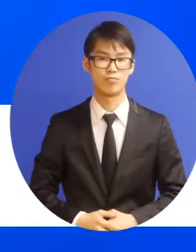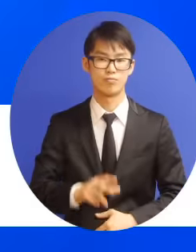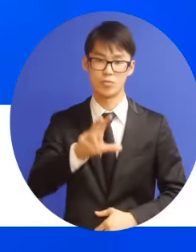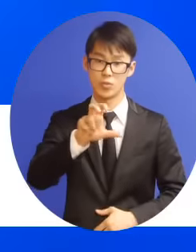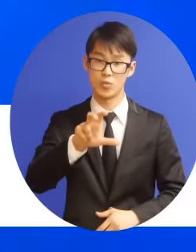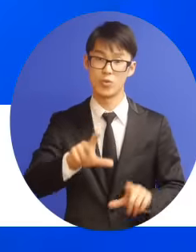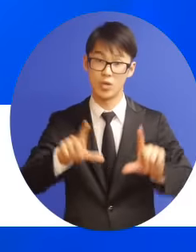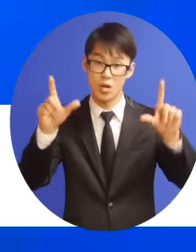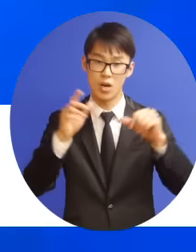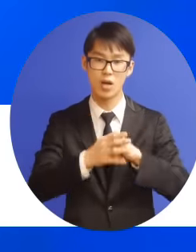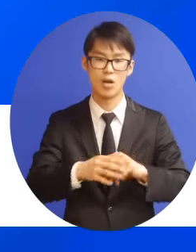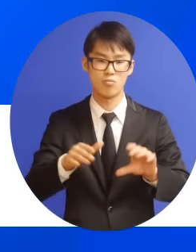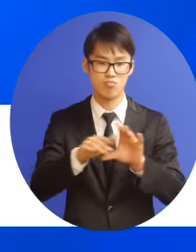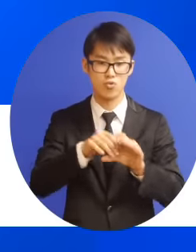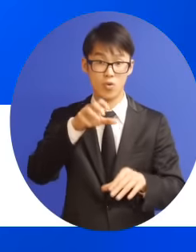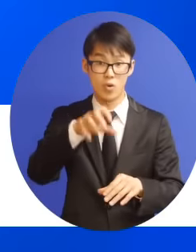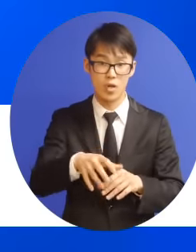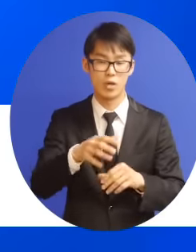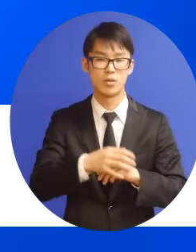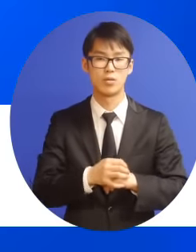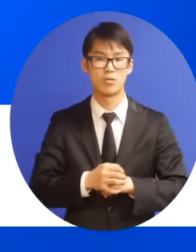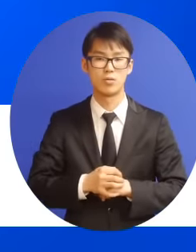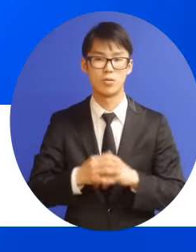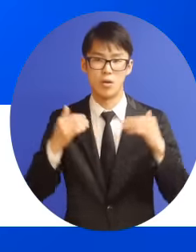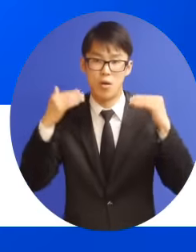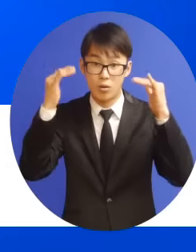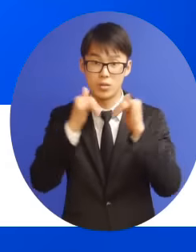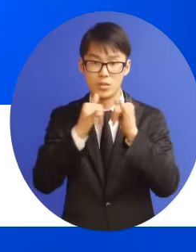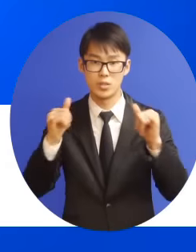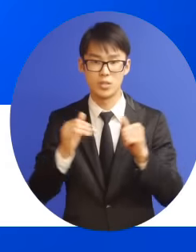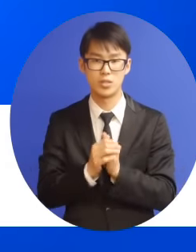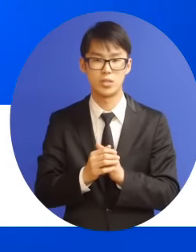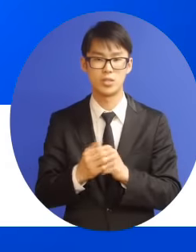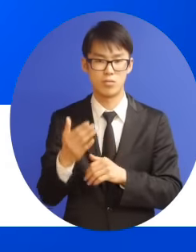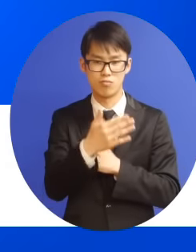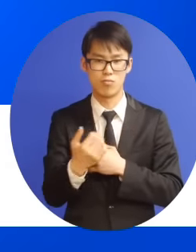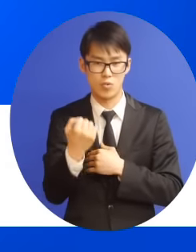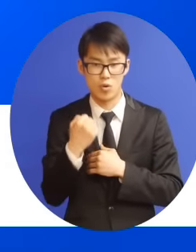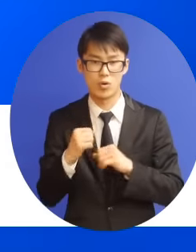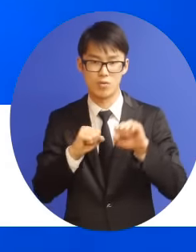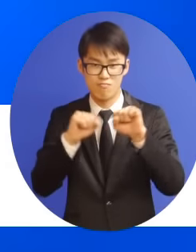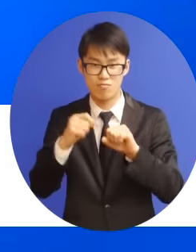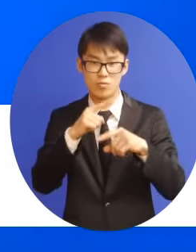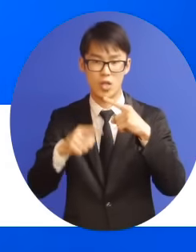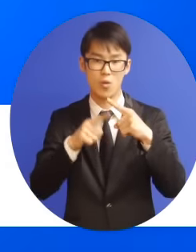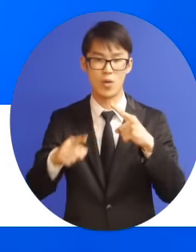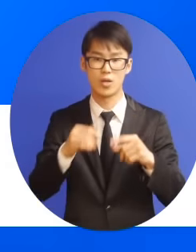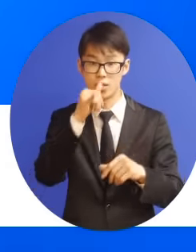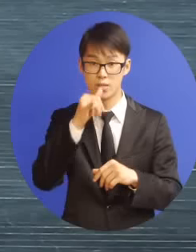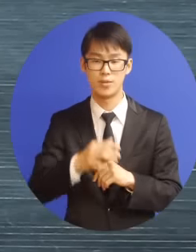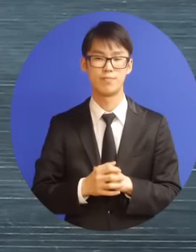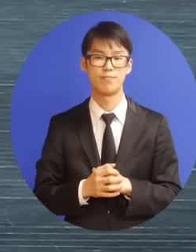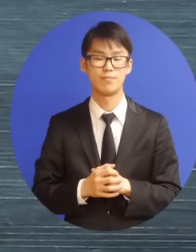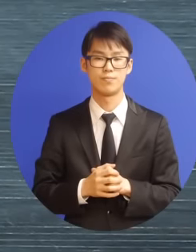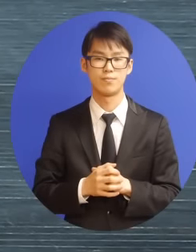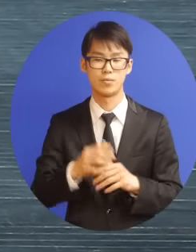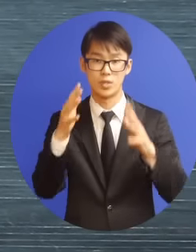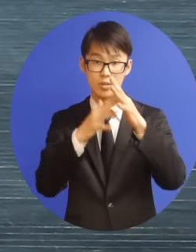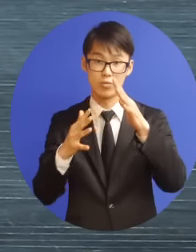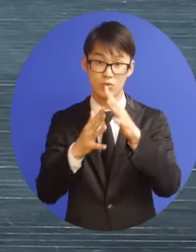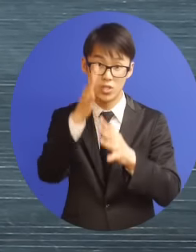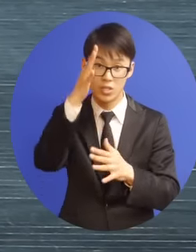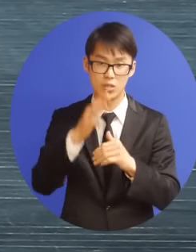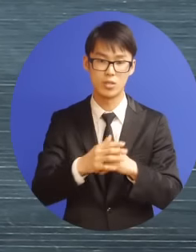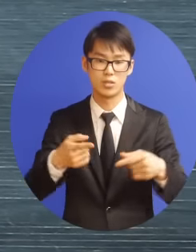지난 25일 공주문예회관 대공연장에서 어르신 건강체조 경연대회가 펼쳐졌습니다.